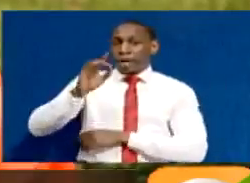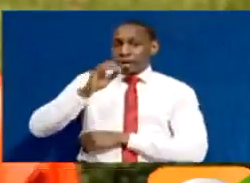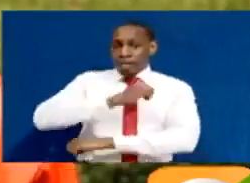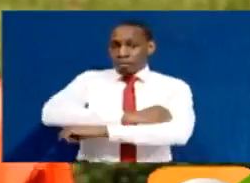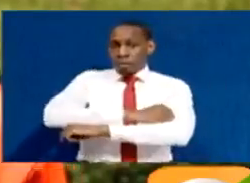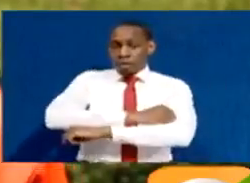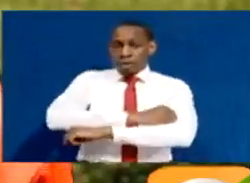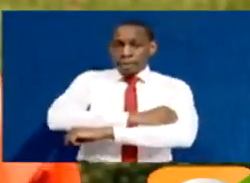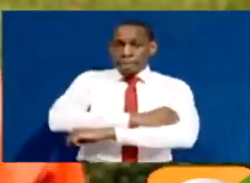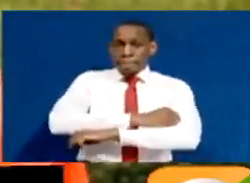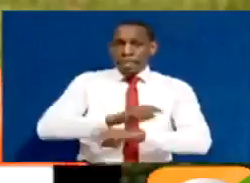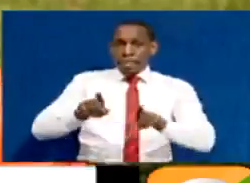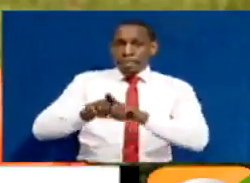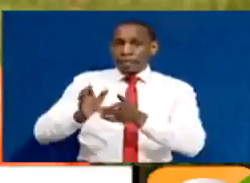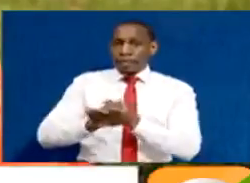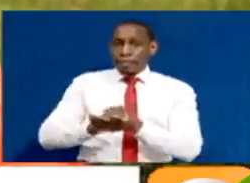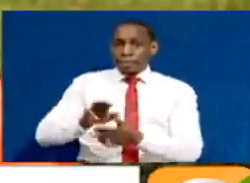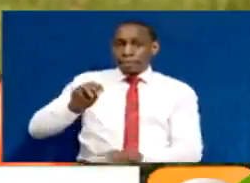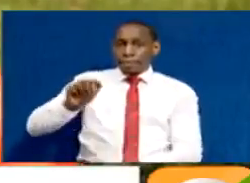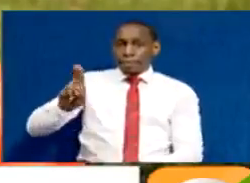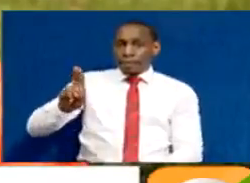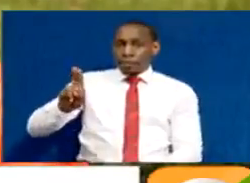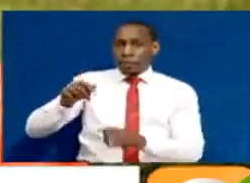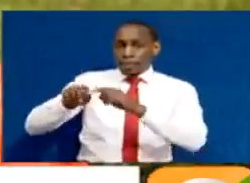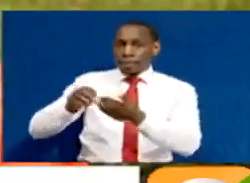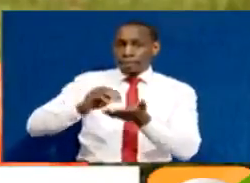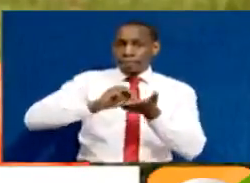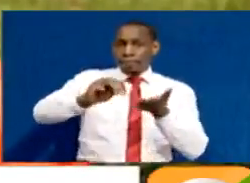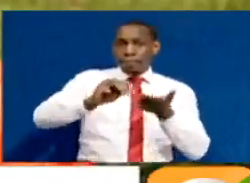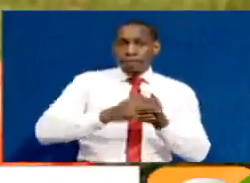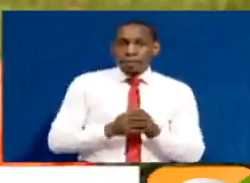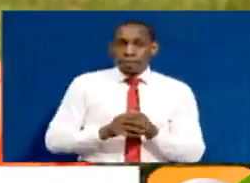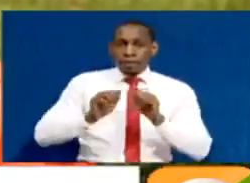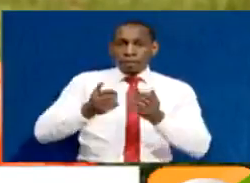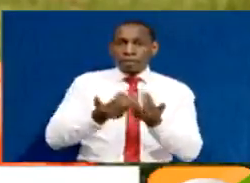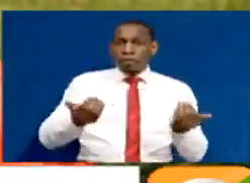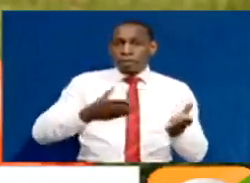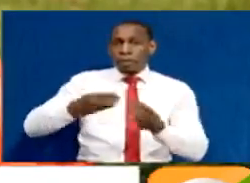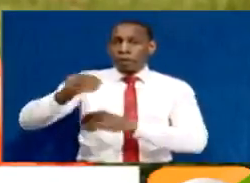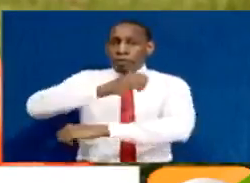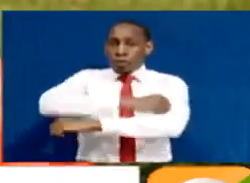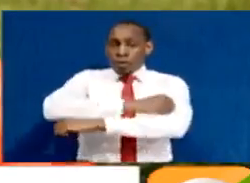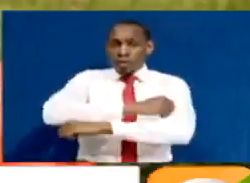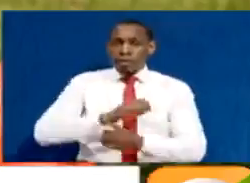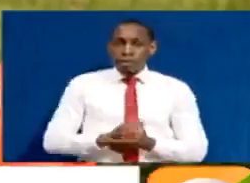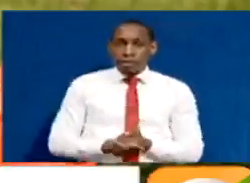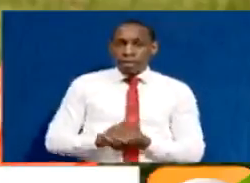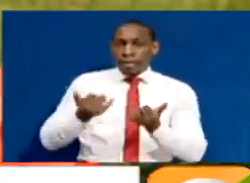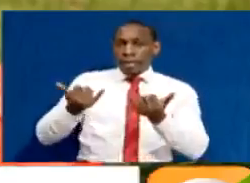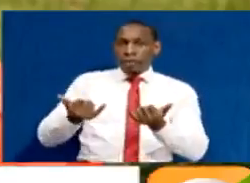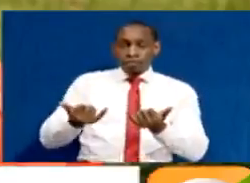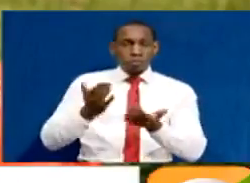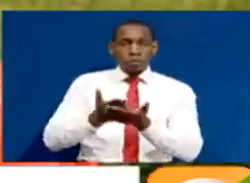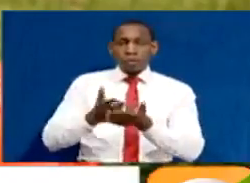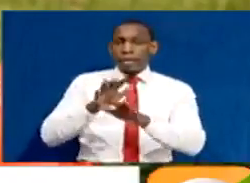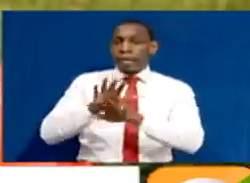shule, hasa hata Manu mwenyewe ndiye alituma pesa ya kupeleka watoto wapi shule. So he had